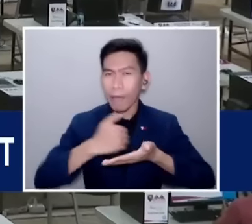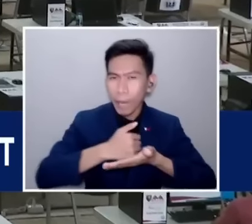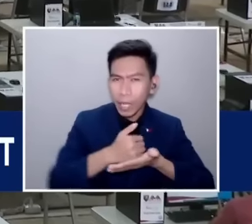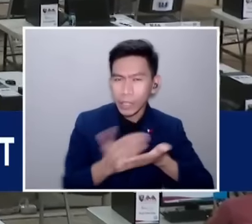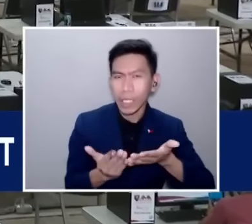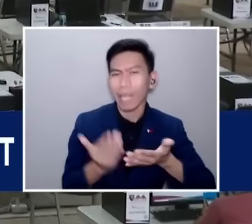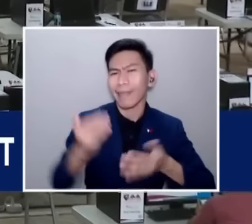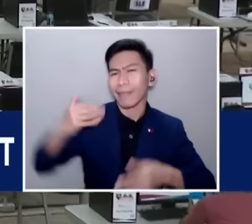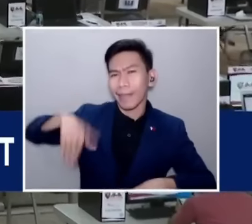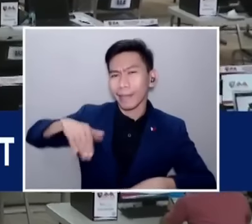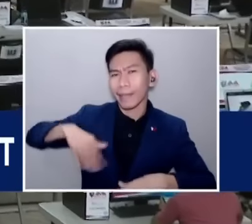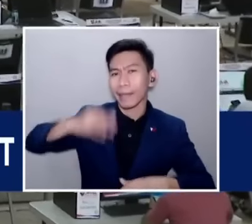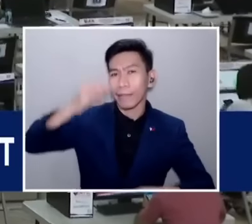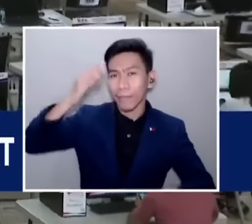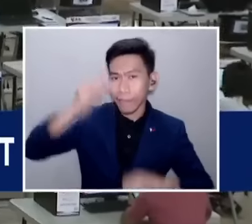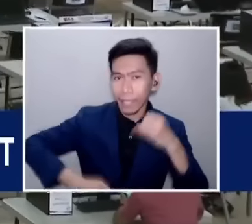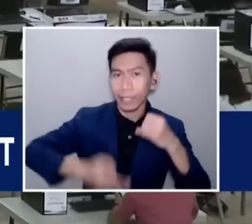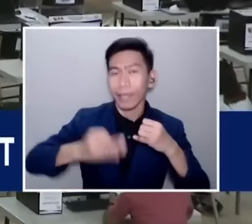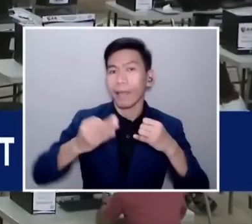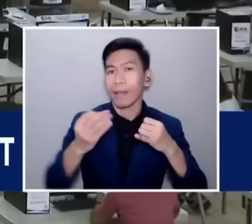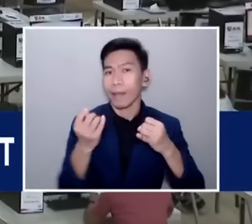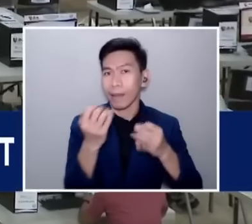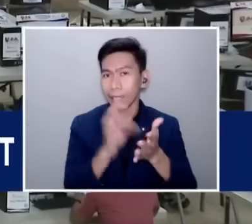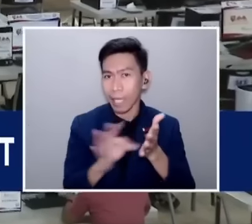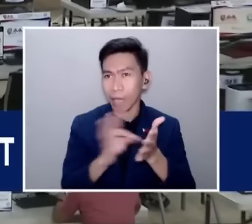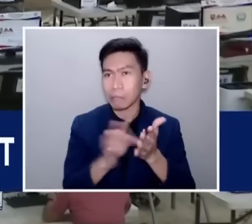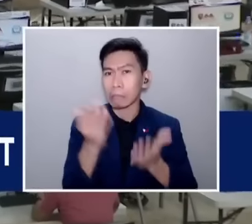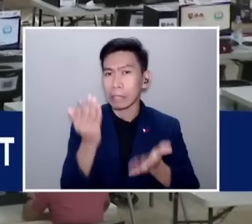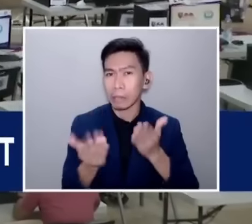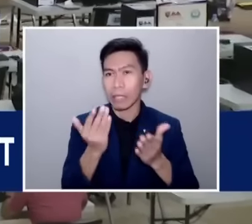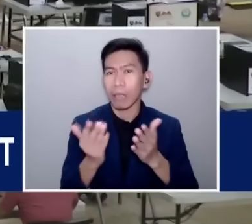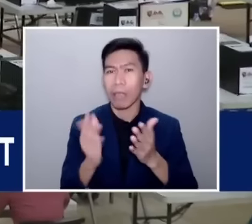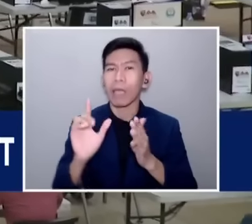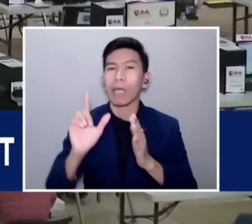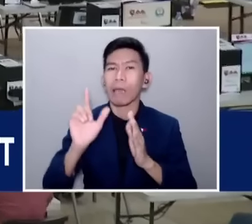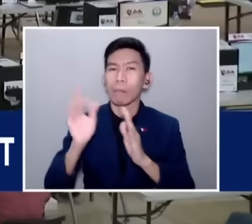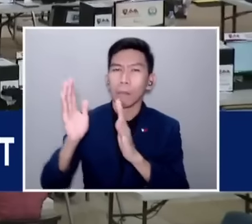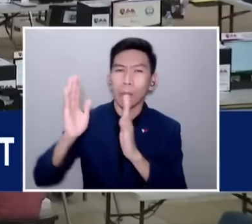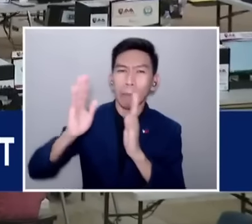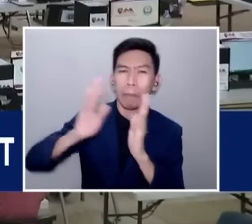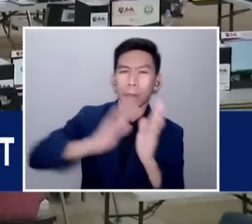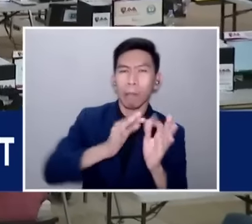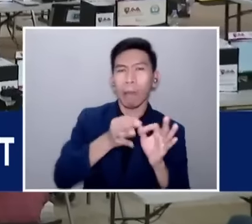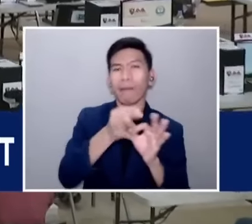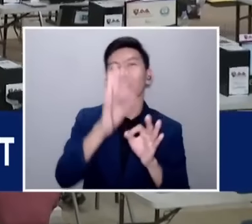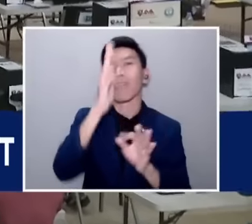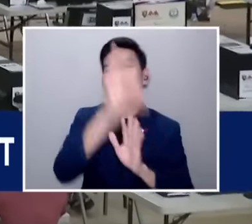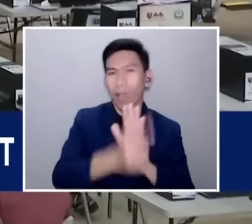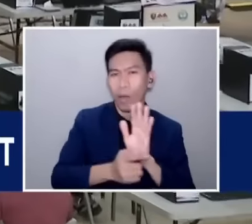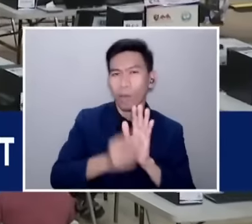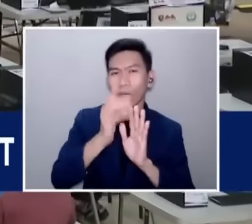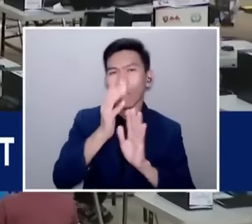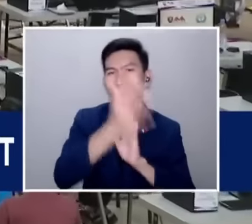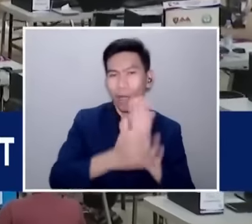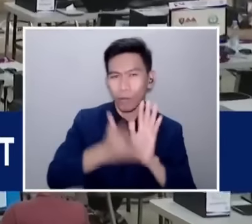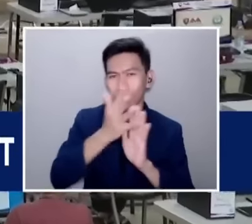eleksyon ay maaring dumating 5 hours later pa. Ano ba ang totoo rito?